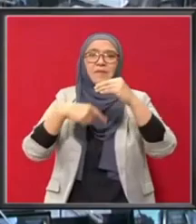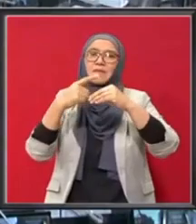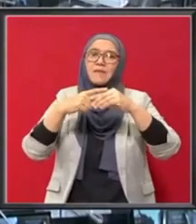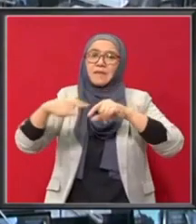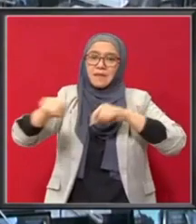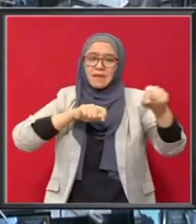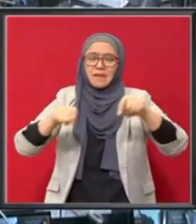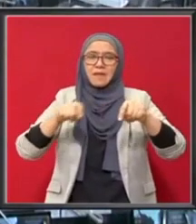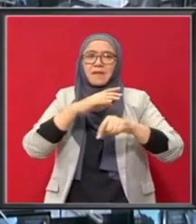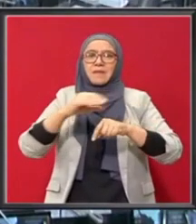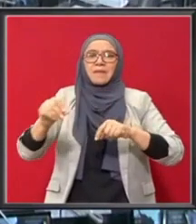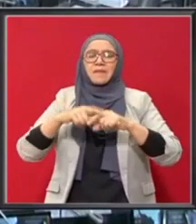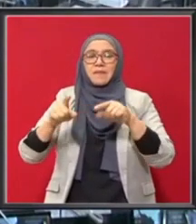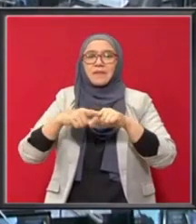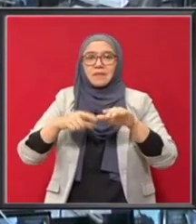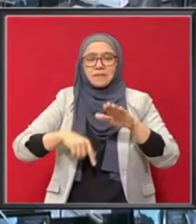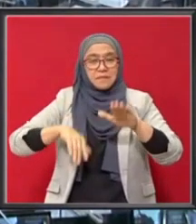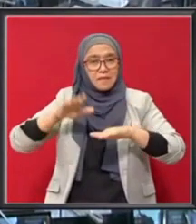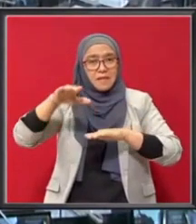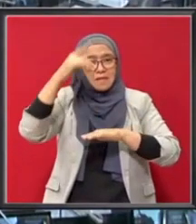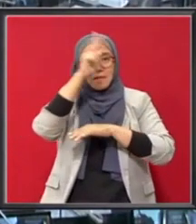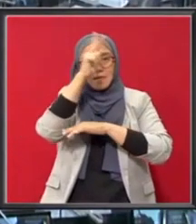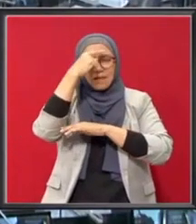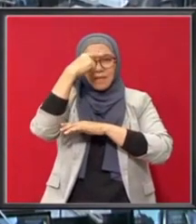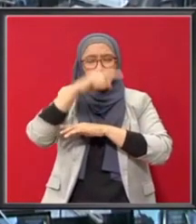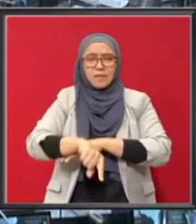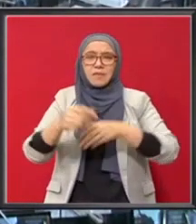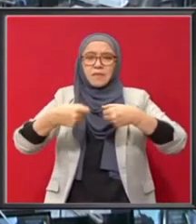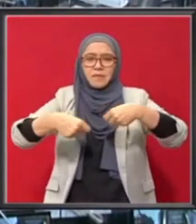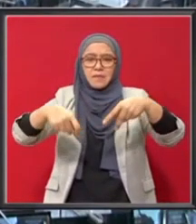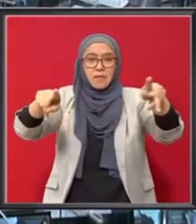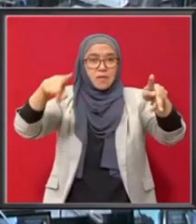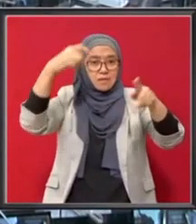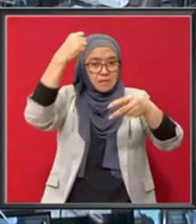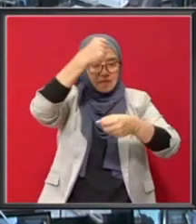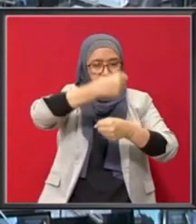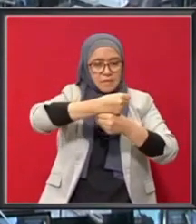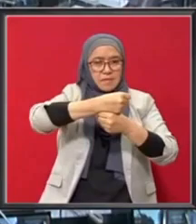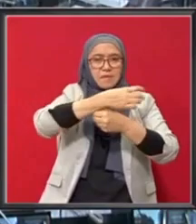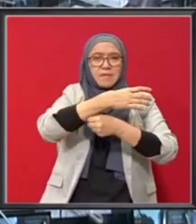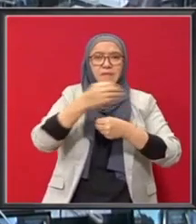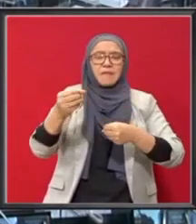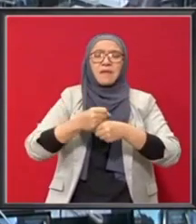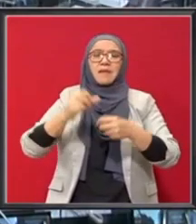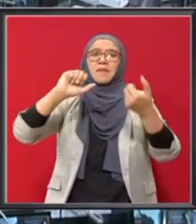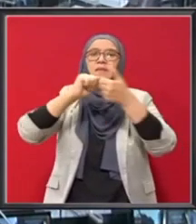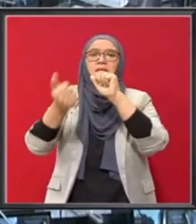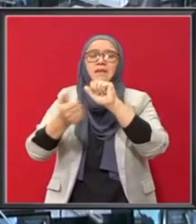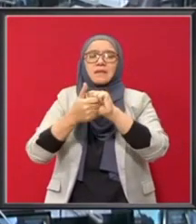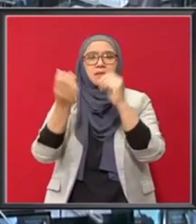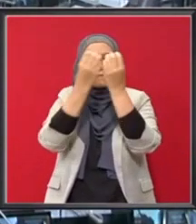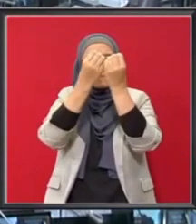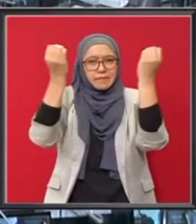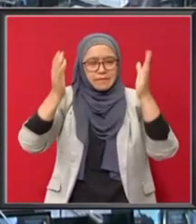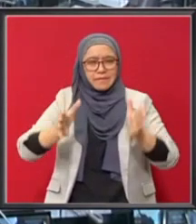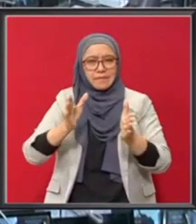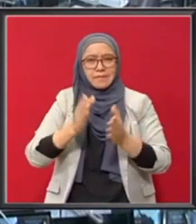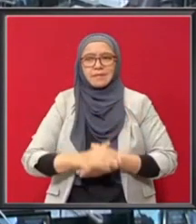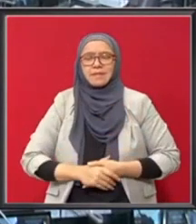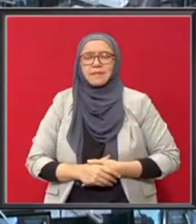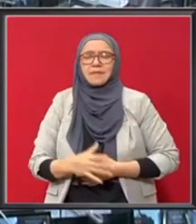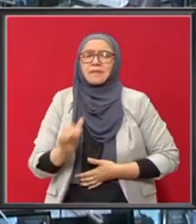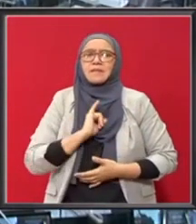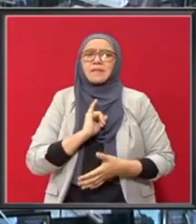tindakan dalam keadaan keanehan pernah masalah peluang pekerjaan dan juga masalah graduan disina minta izin kepada